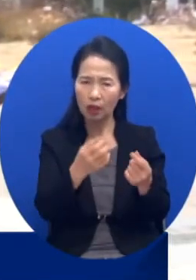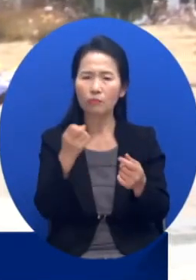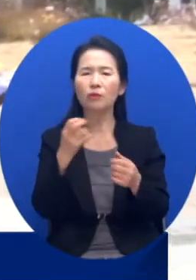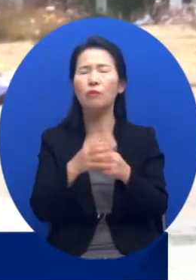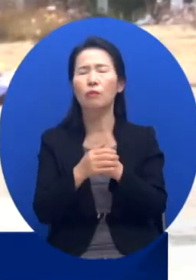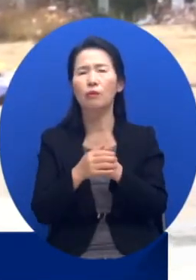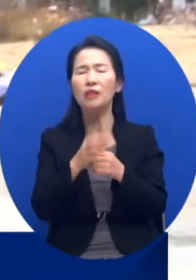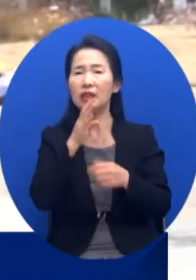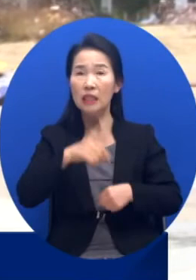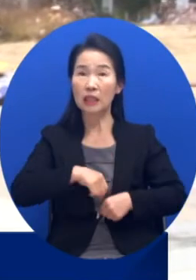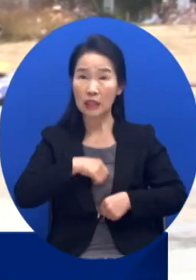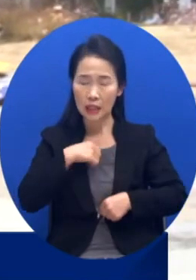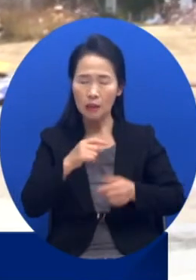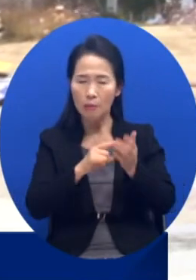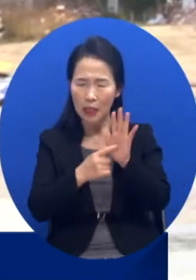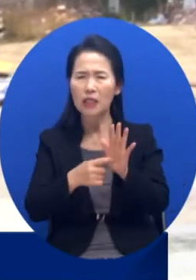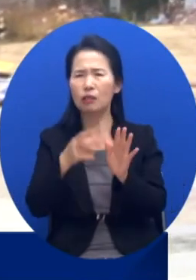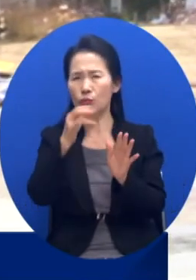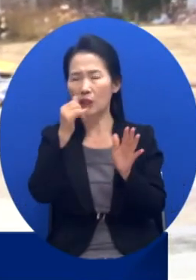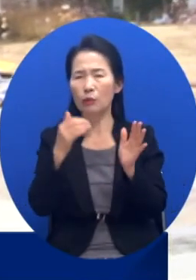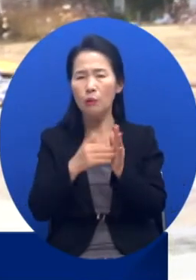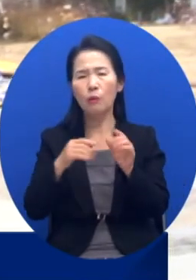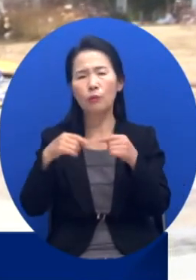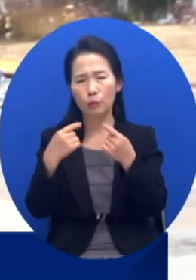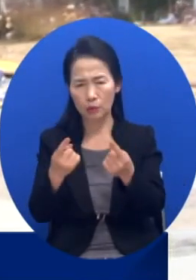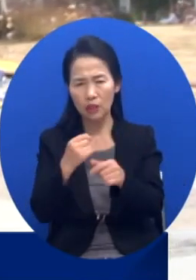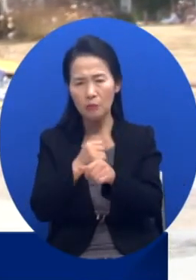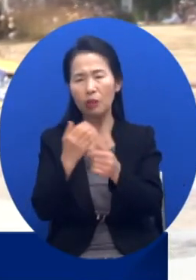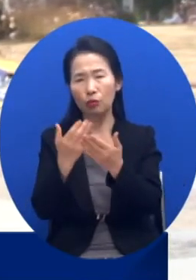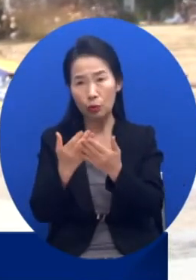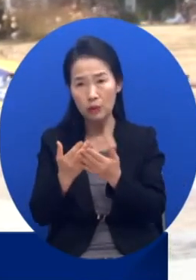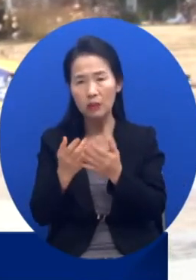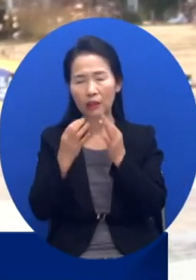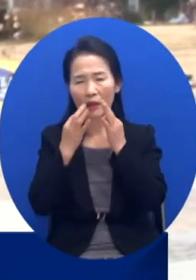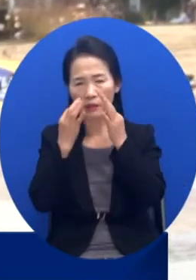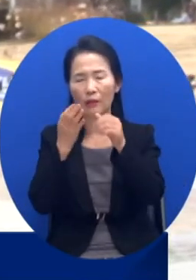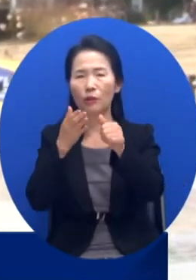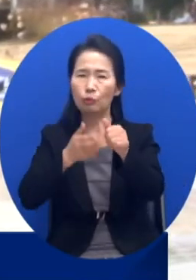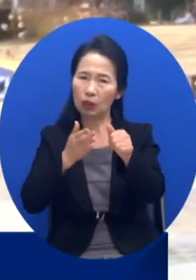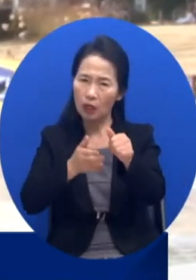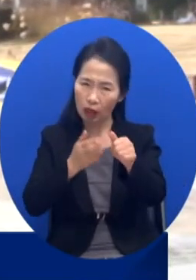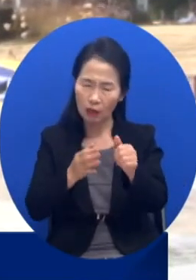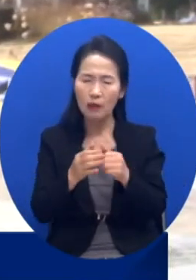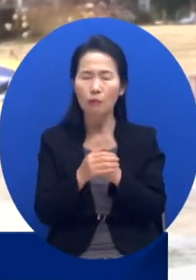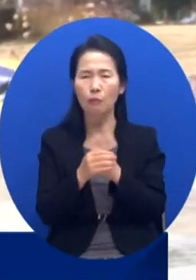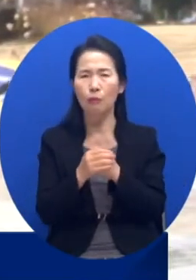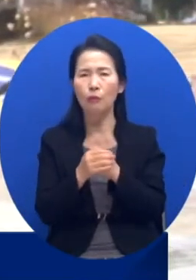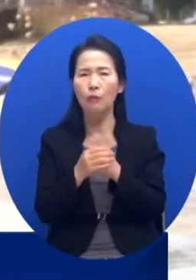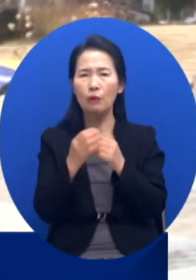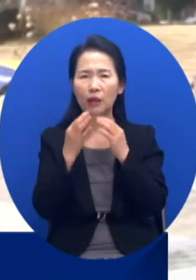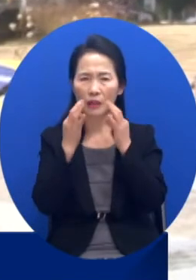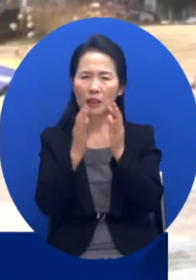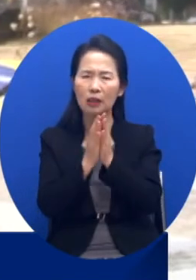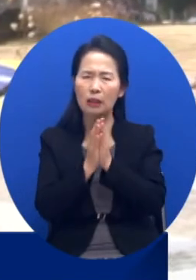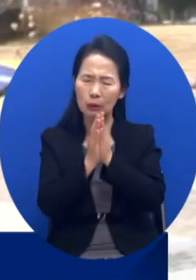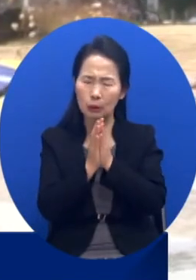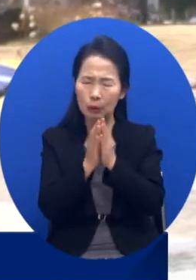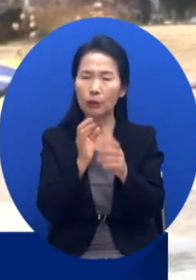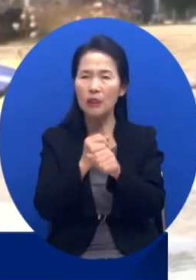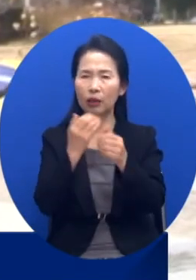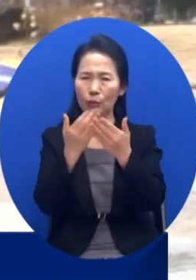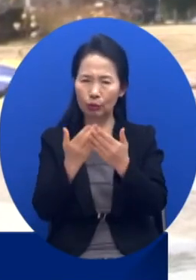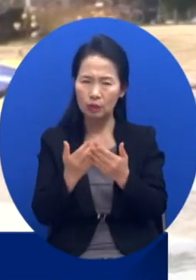있도록 이렇게 동참해 주기를 간곡히 부탁드리고 또 간절히 좀 기도 좀해